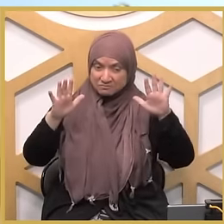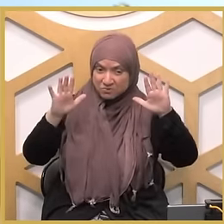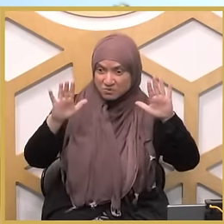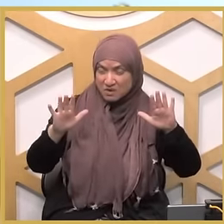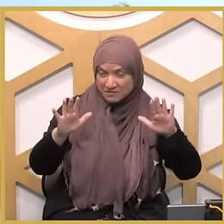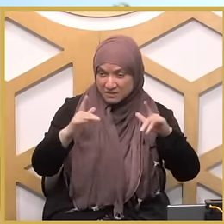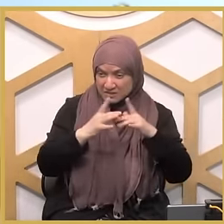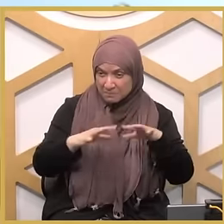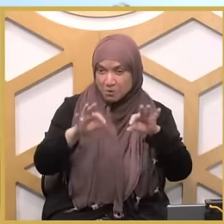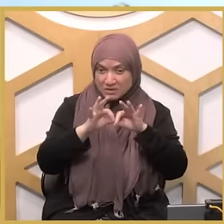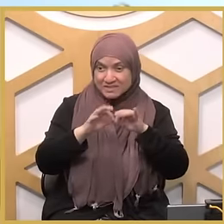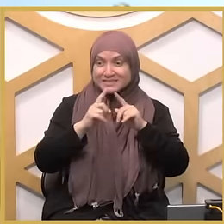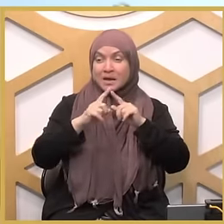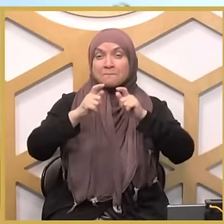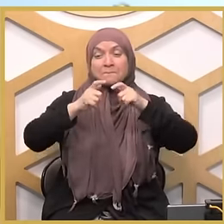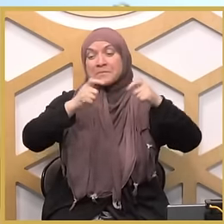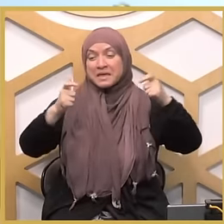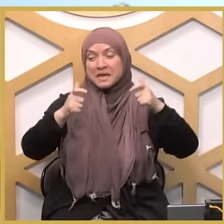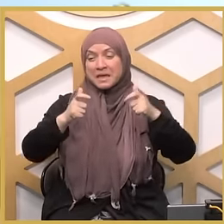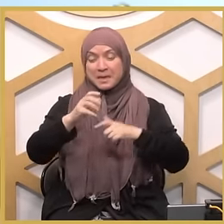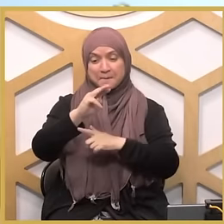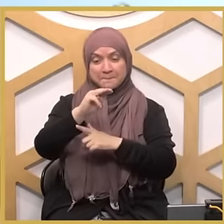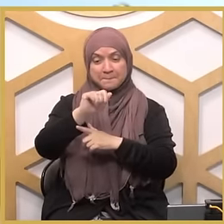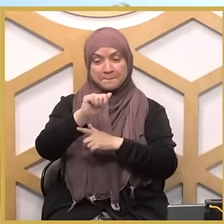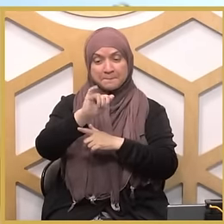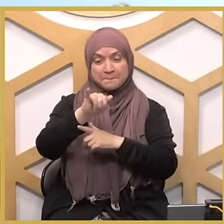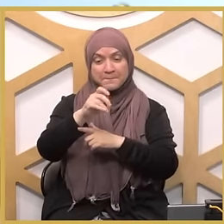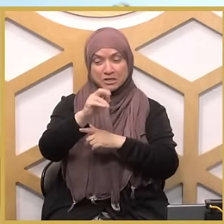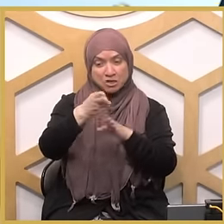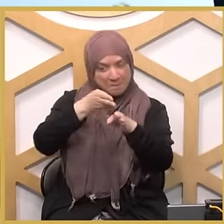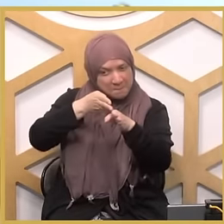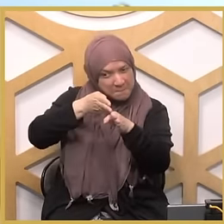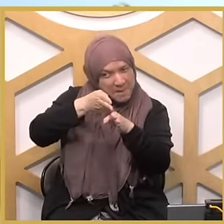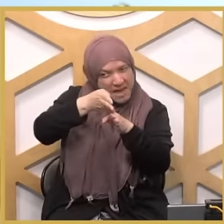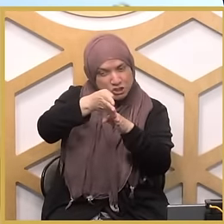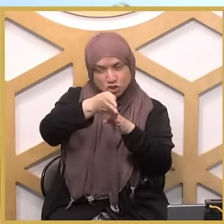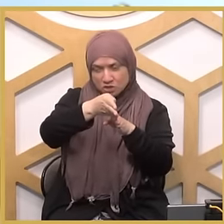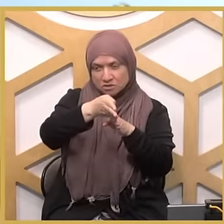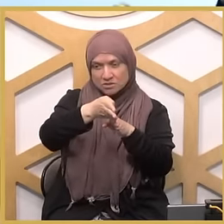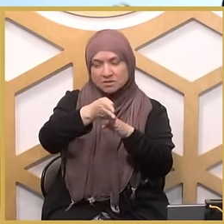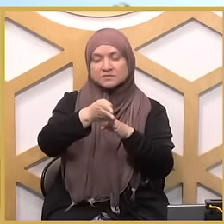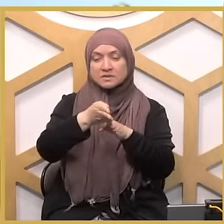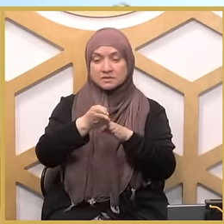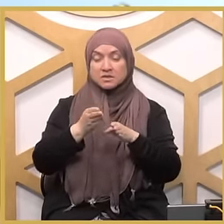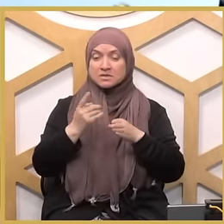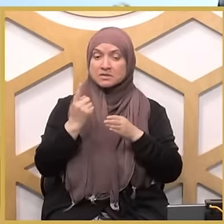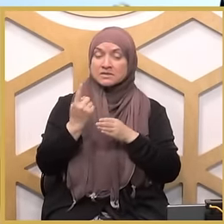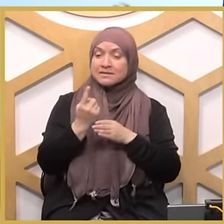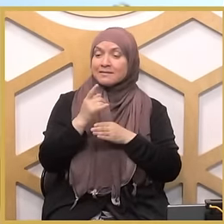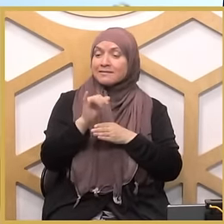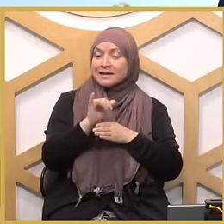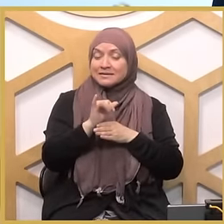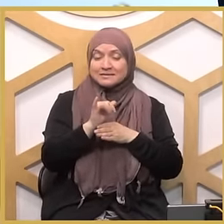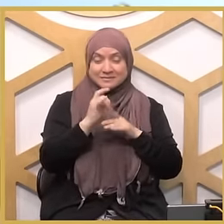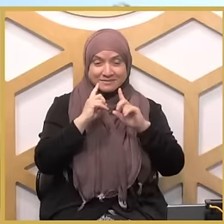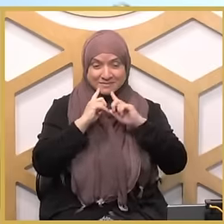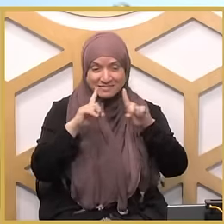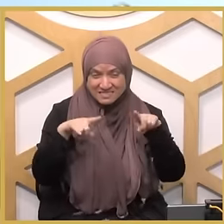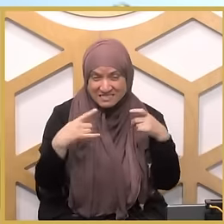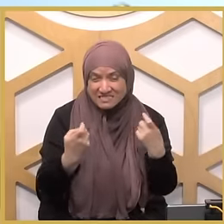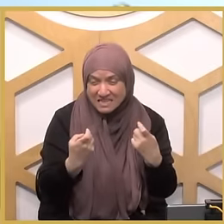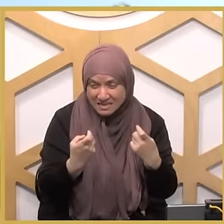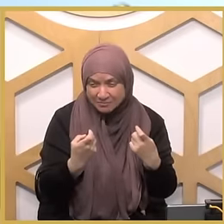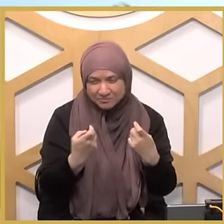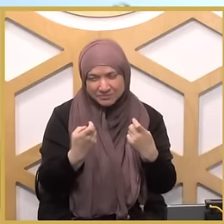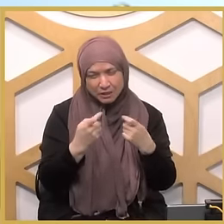someone who's sinning and trying to sin. And when the Prophet ﷺ says, "Inna li kulli shay'in shirra wa li kulli shirratin fatra," that everything has an upper